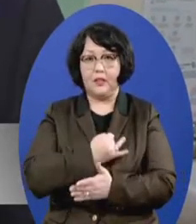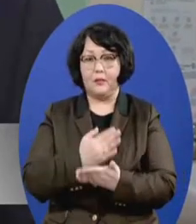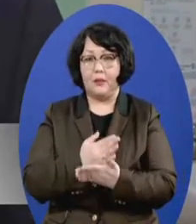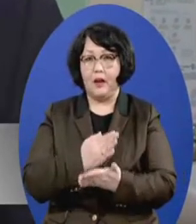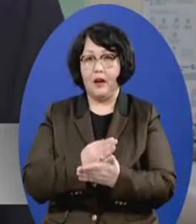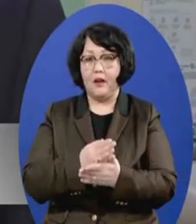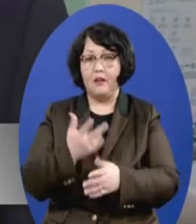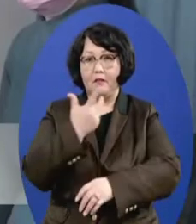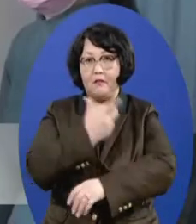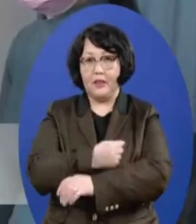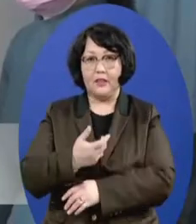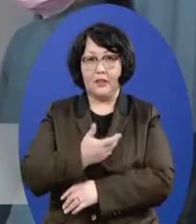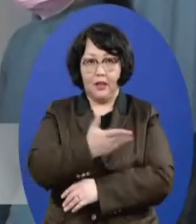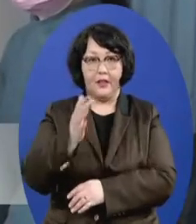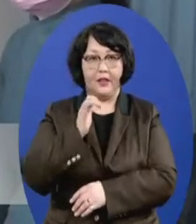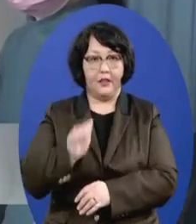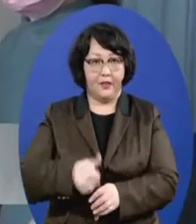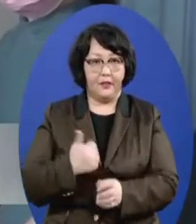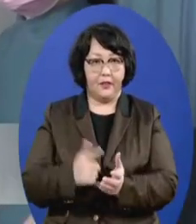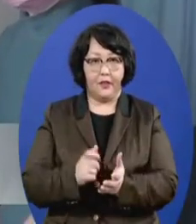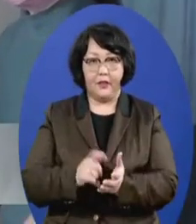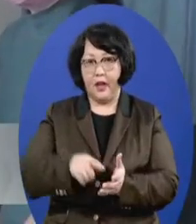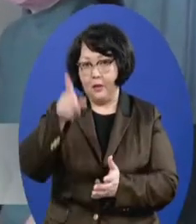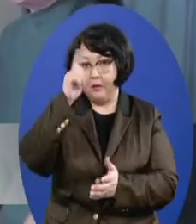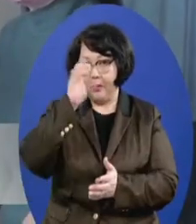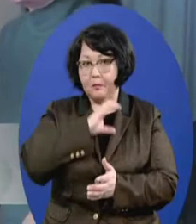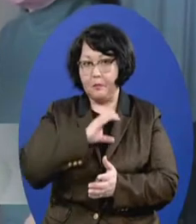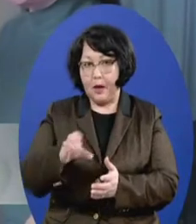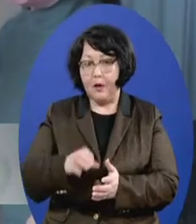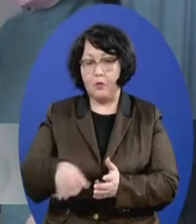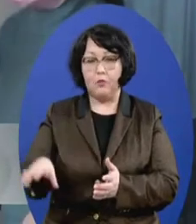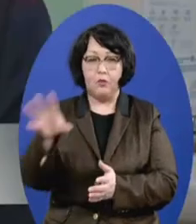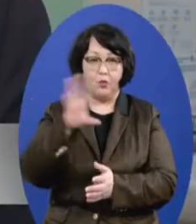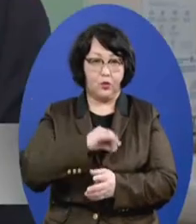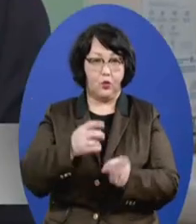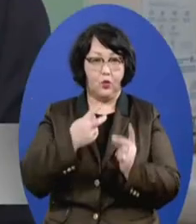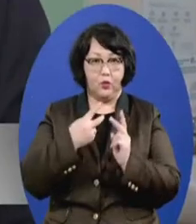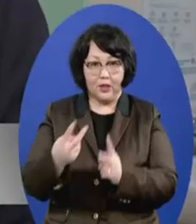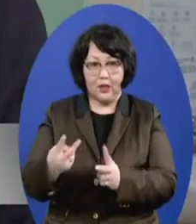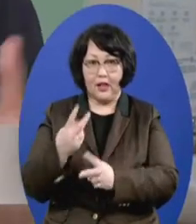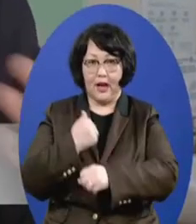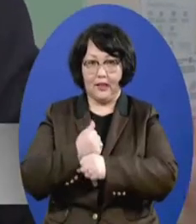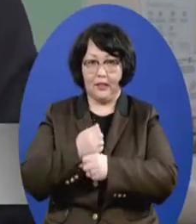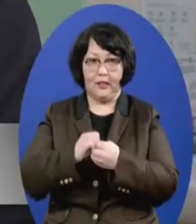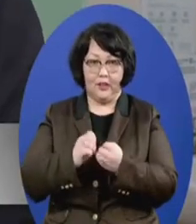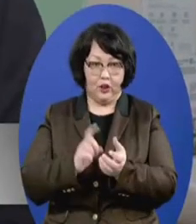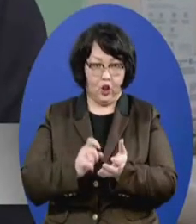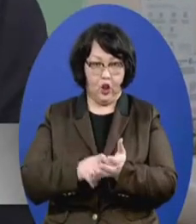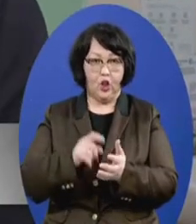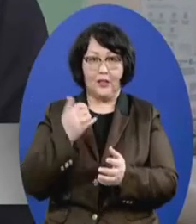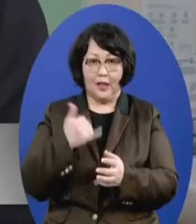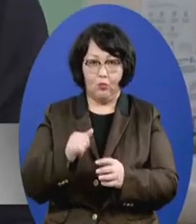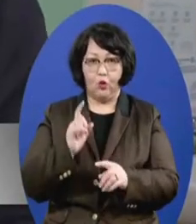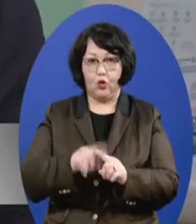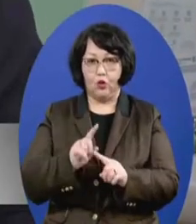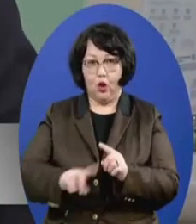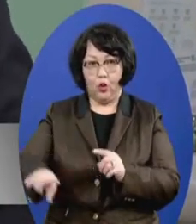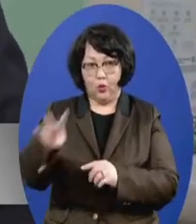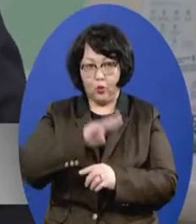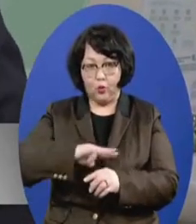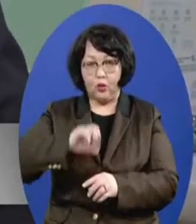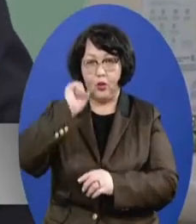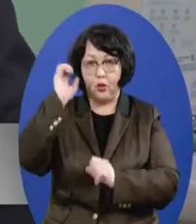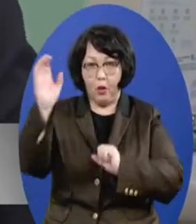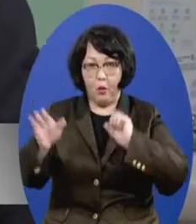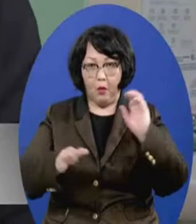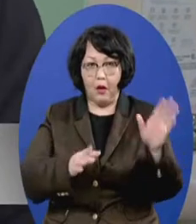бас вакцины жуулталтанда илүү идэвхтэй хамрагдараа. Эрүүл мэндийн салбарынхан маань одоо бусад үйлчлэгээрүүгээ татгатан орох, зарим нь орон нутгаар гарах ёстой. Тийм учраас